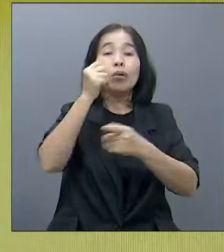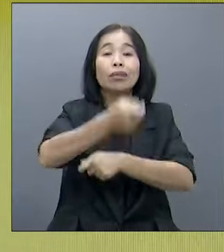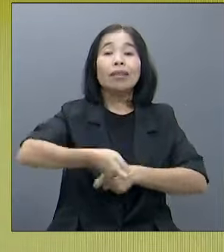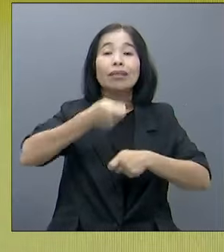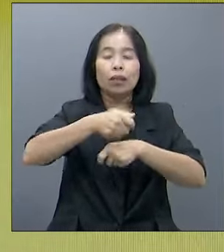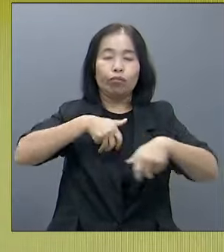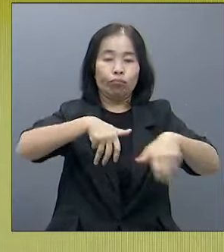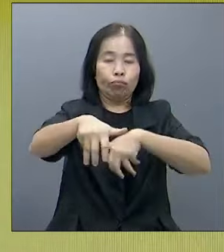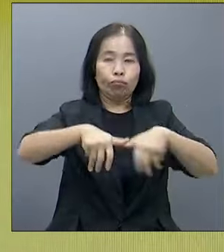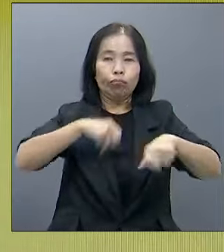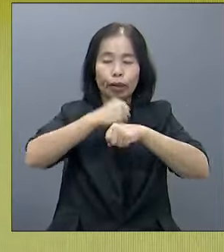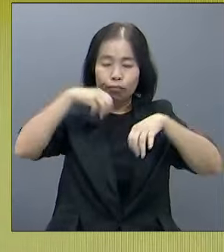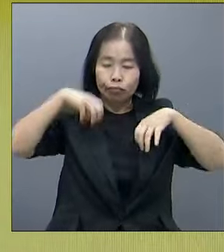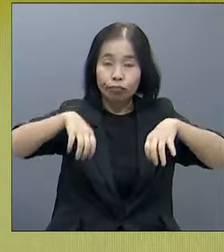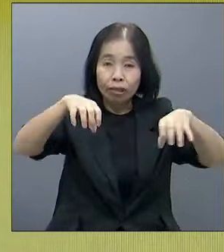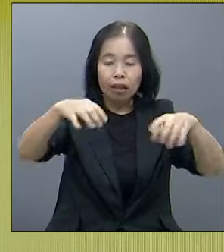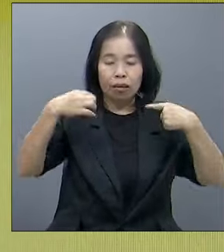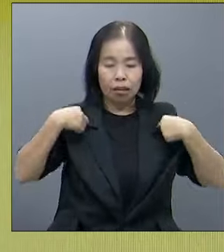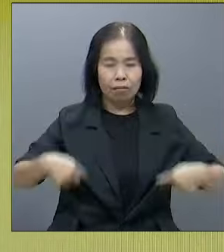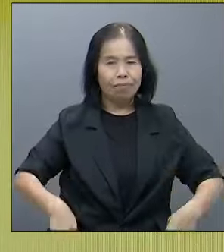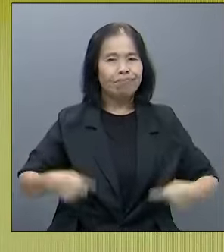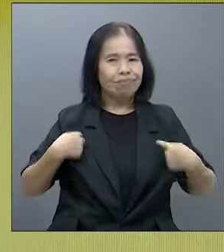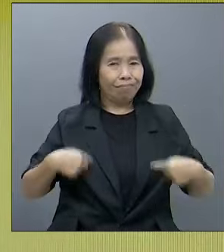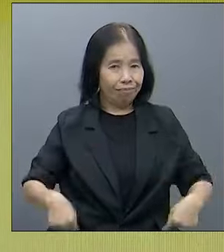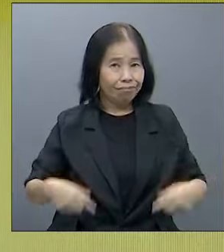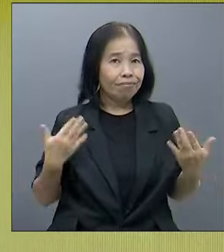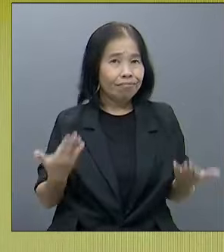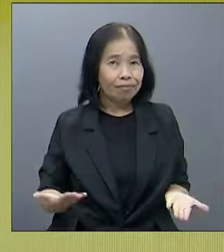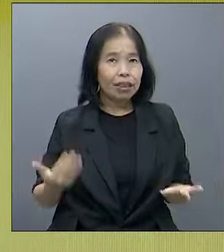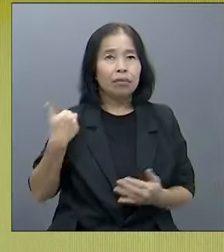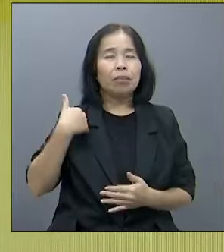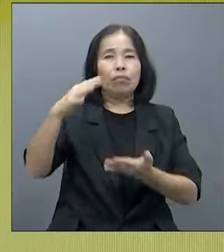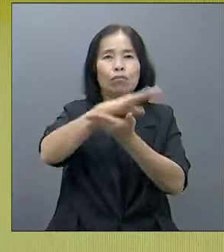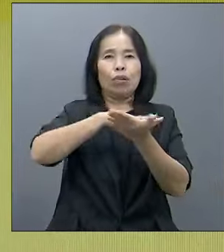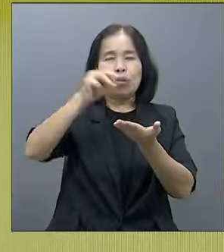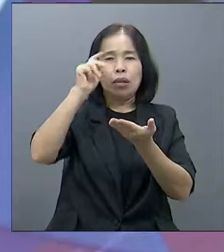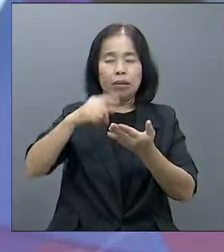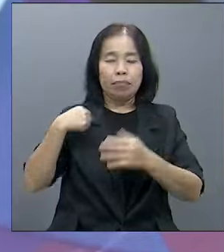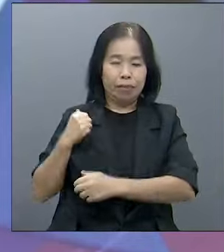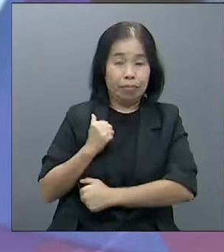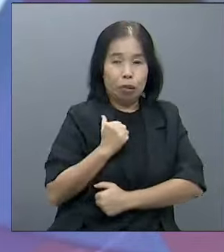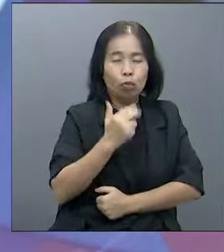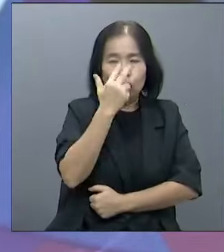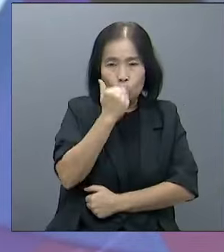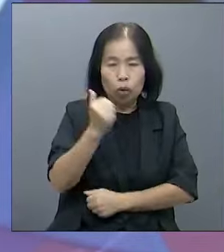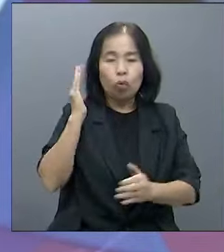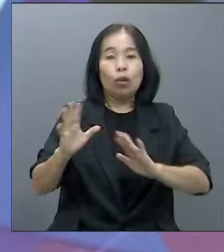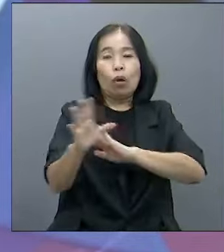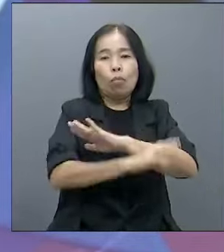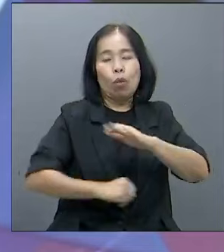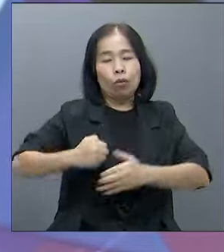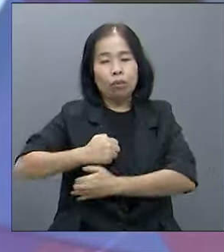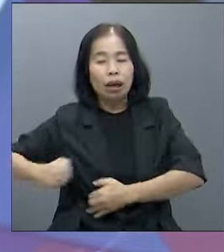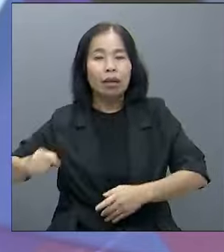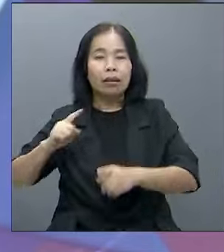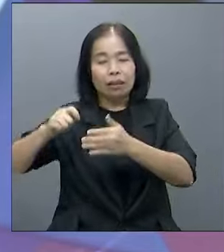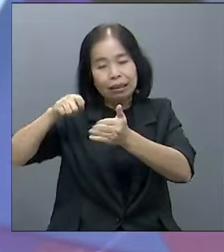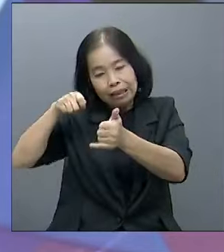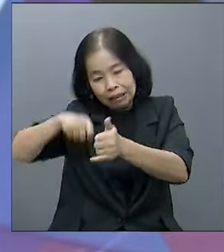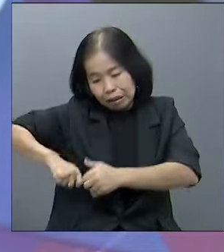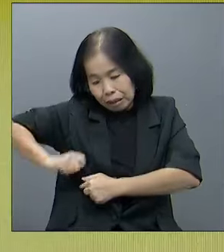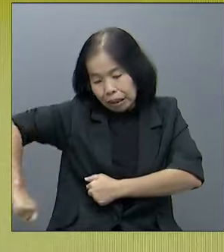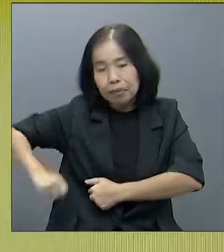แล้วนะคะเรื่องของการแต่งกายการรักษาเรื่องของทรัพย์สินมีค่า โอ้มีฉาชีพอันนี้ยังต้องระมัดระวังอยู่เหมือนกันนะคะคุณผู้ชม